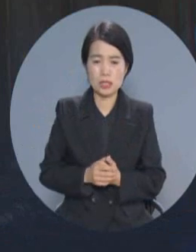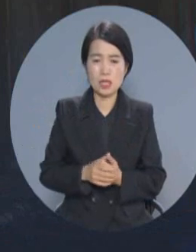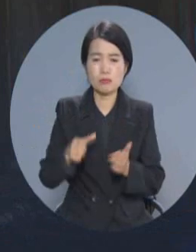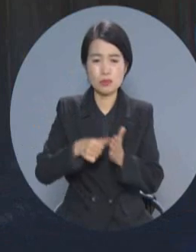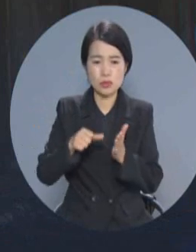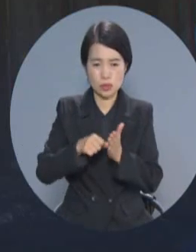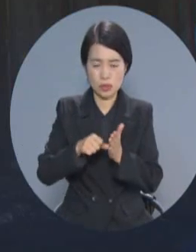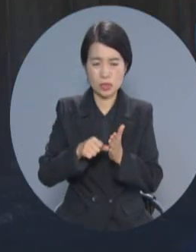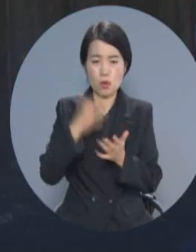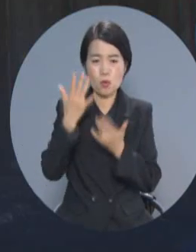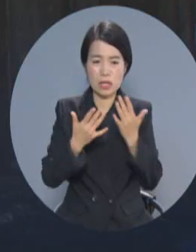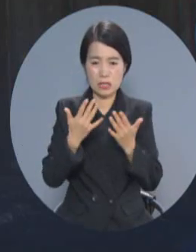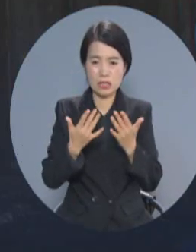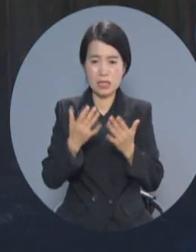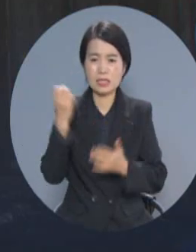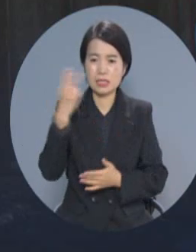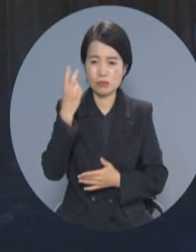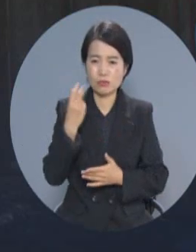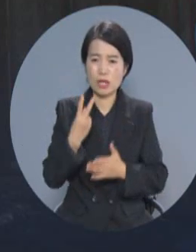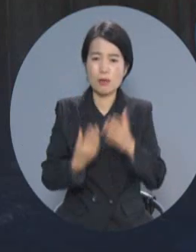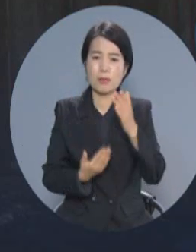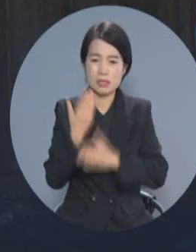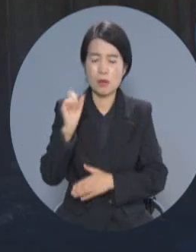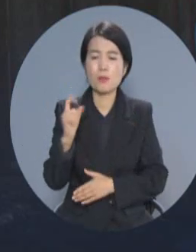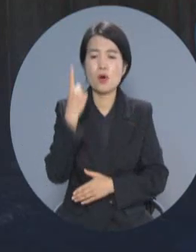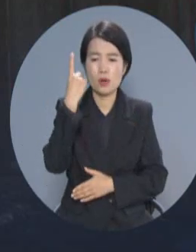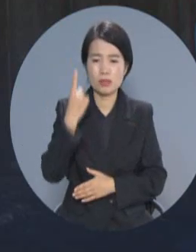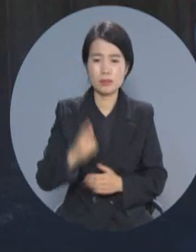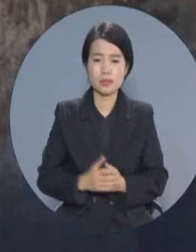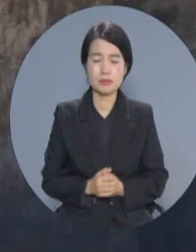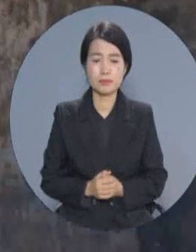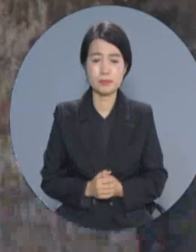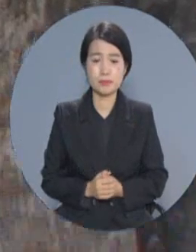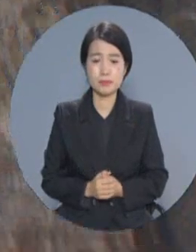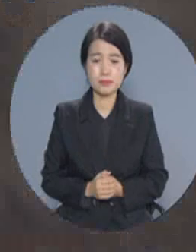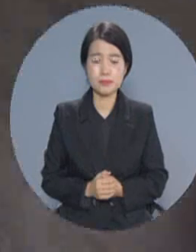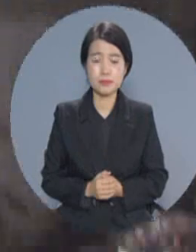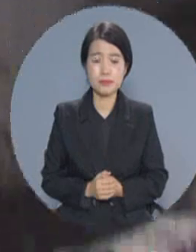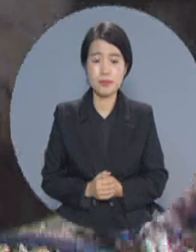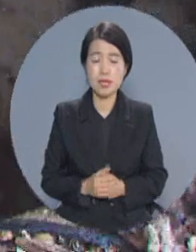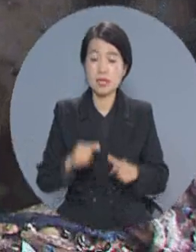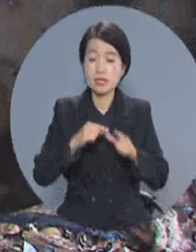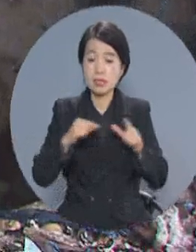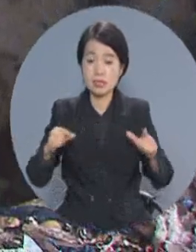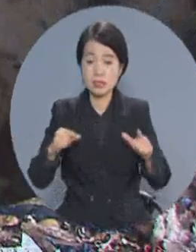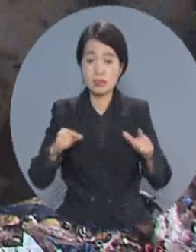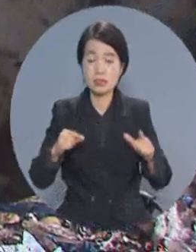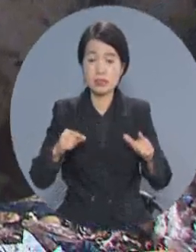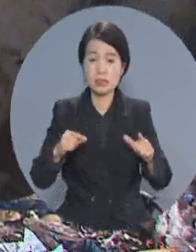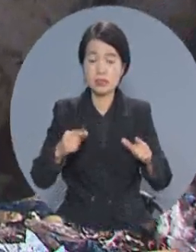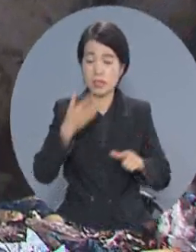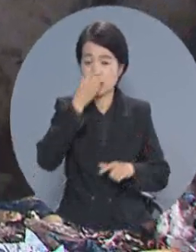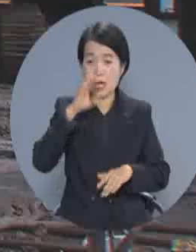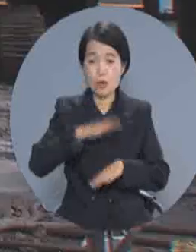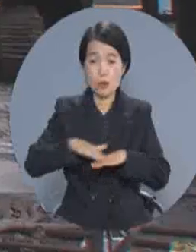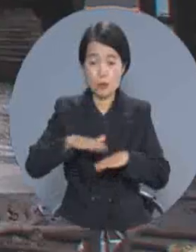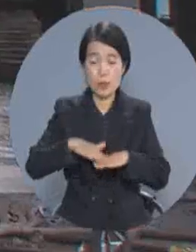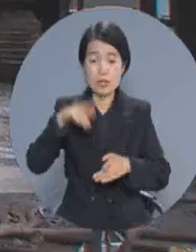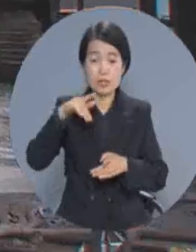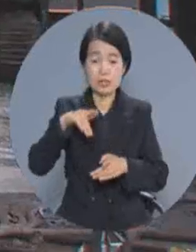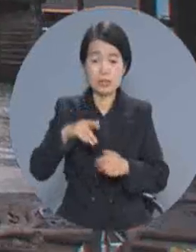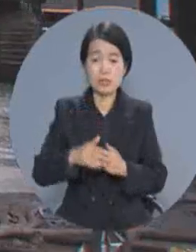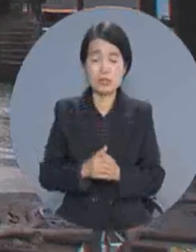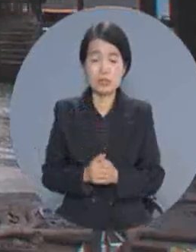물질들이 화재가 자주 발생하는 원인이 되기도 하고 있습니다. 하지만 일각에서는 자원순환센터가